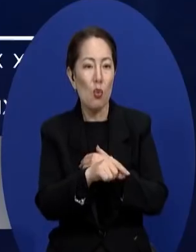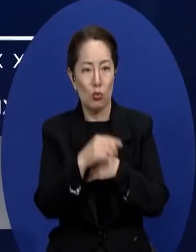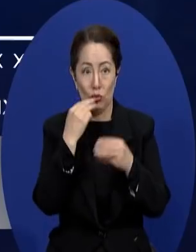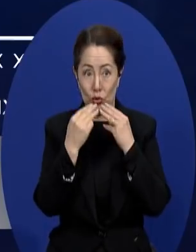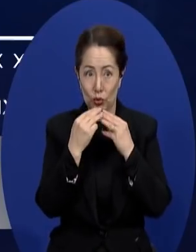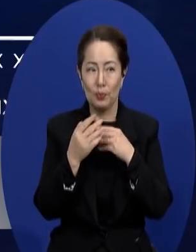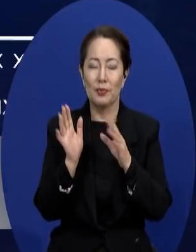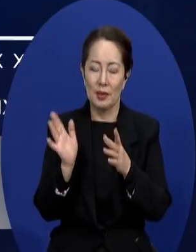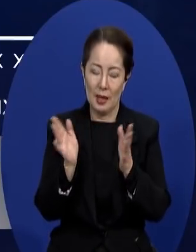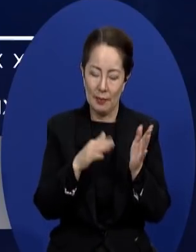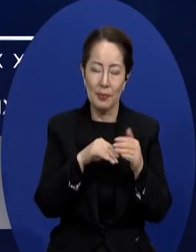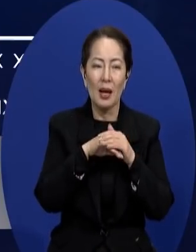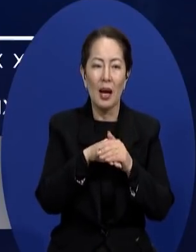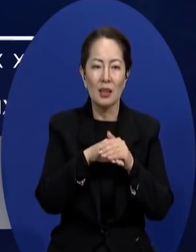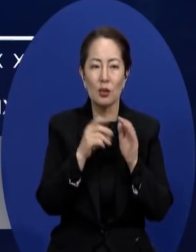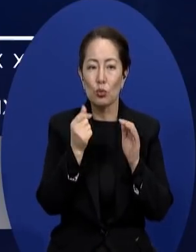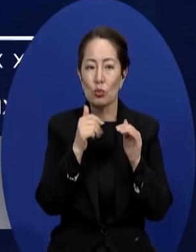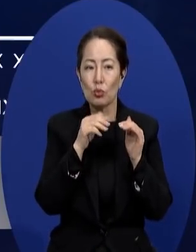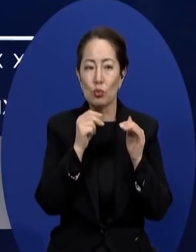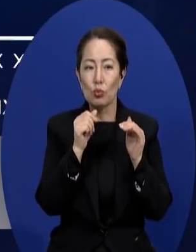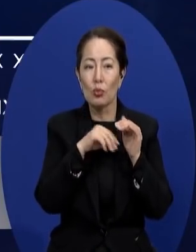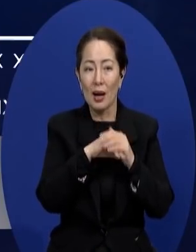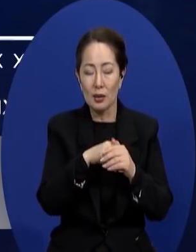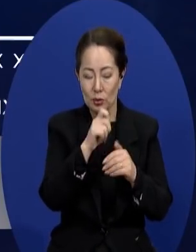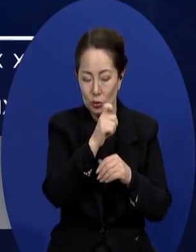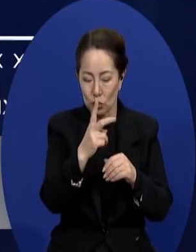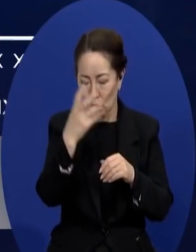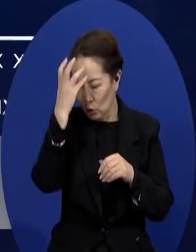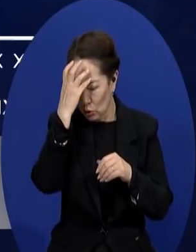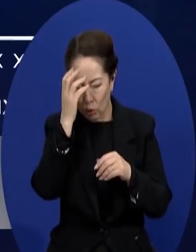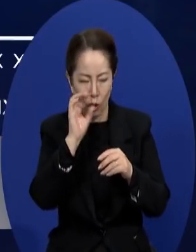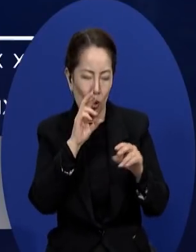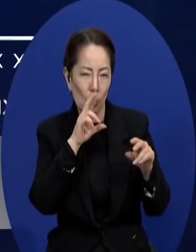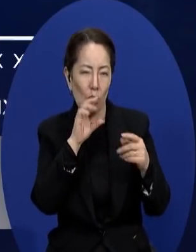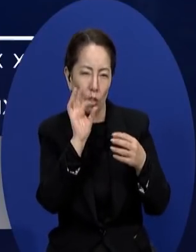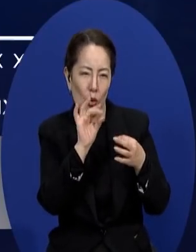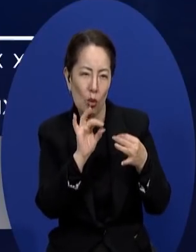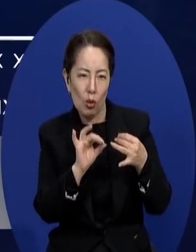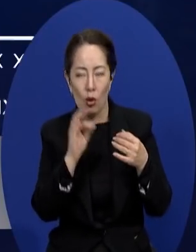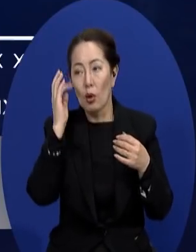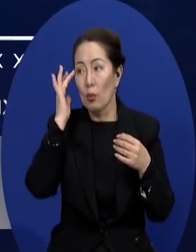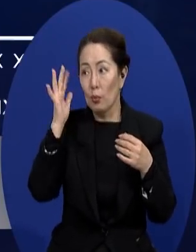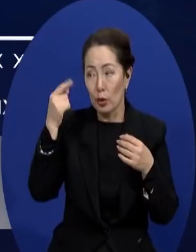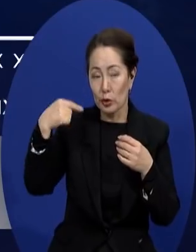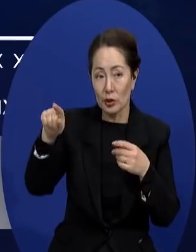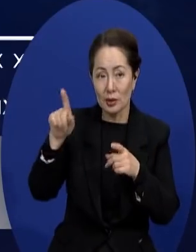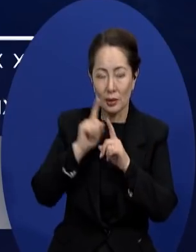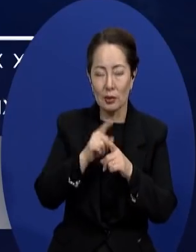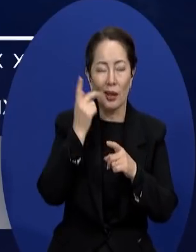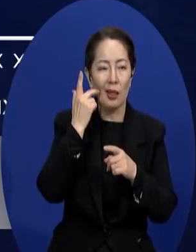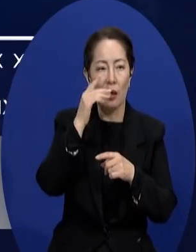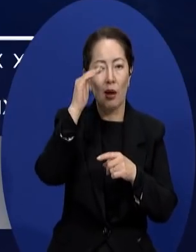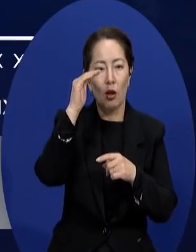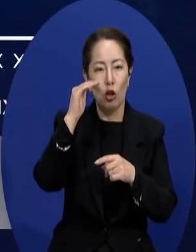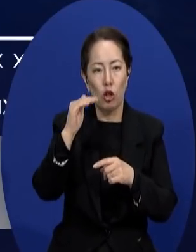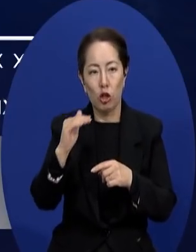За хадгаламжийн хүү байна. Хадгаламжийн хүүг бол төрөөс одоо олон янзын шалтгааны улмаас одоо тусгай бодлого хэрэгжүүлж тогтмол буулгасныг бол та